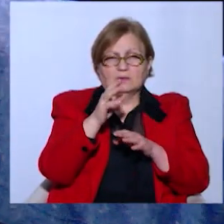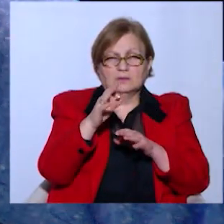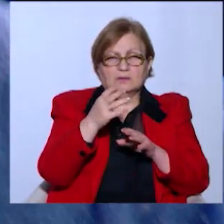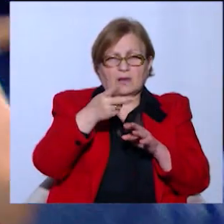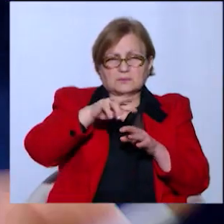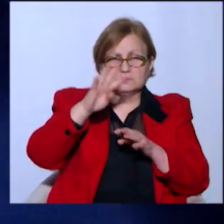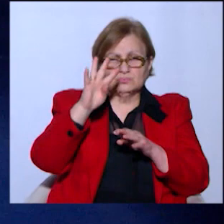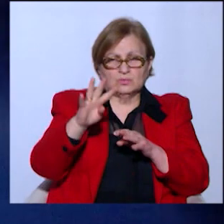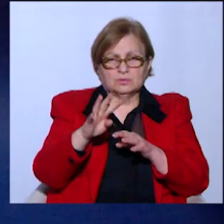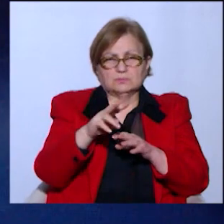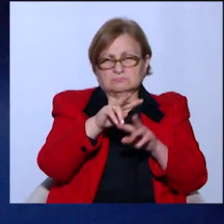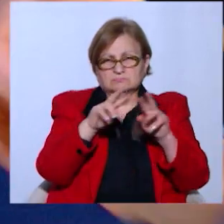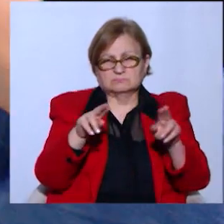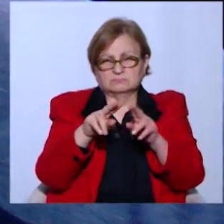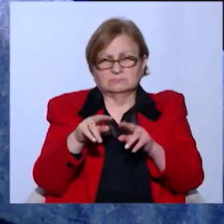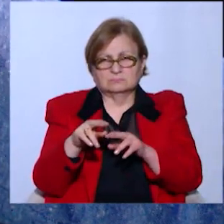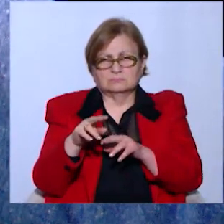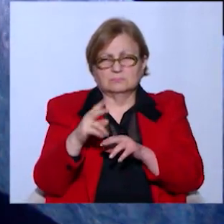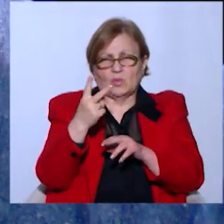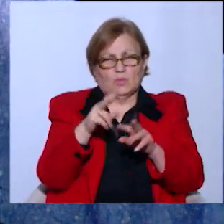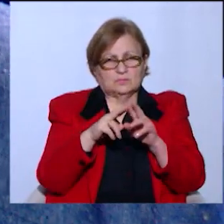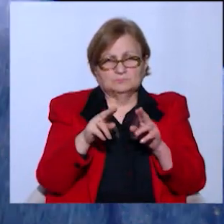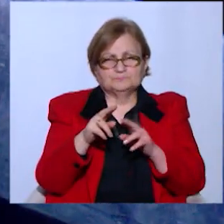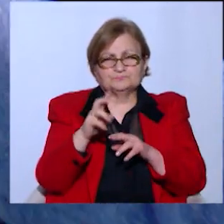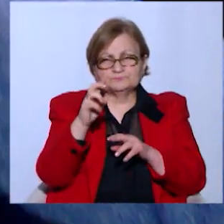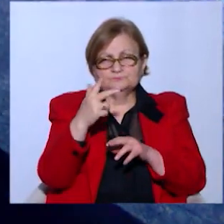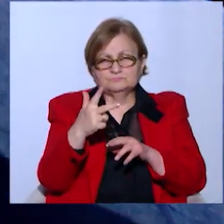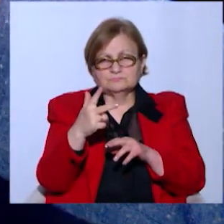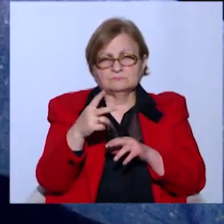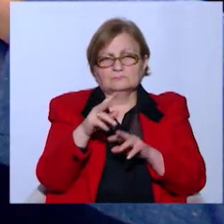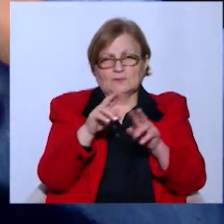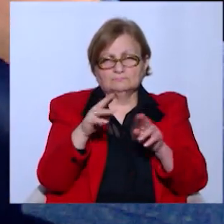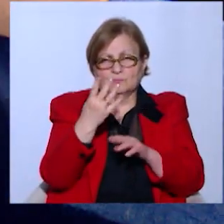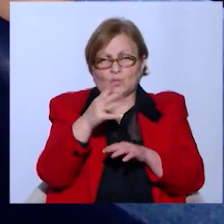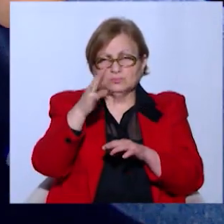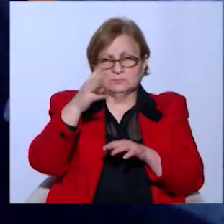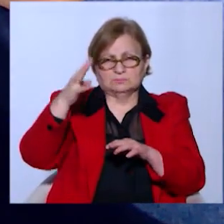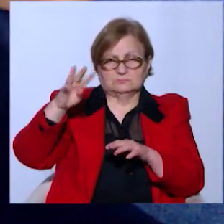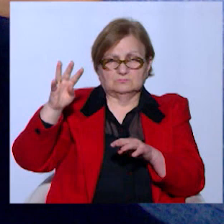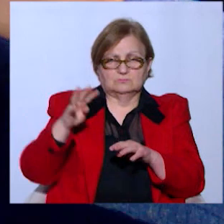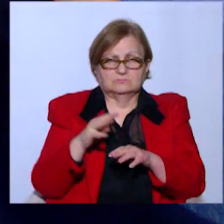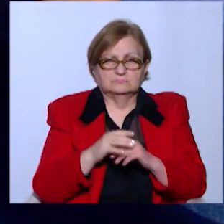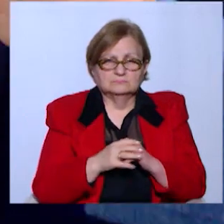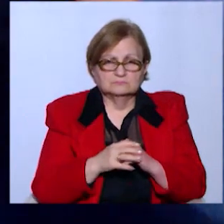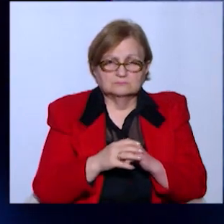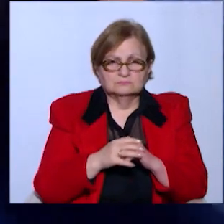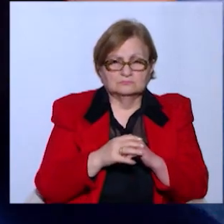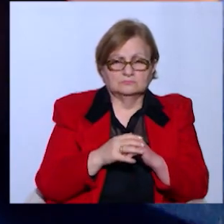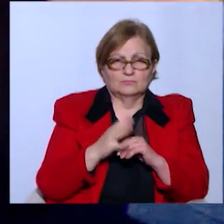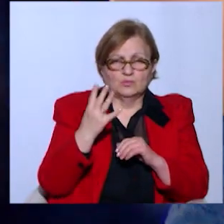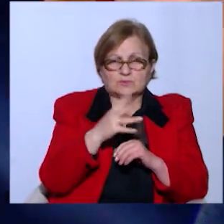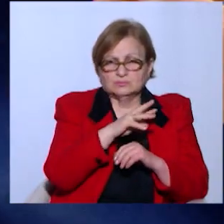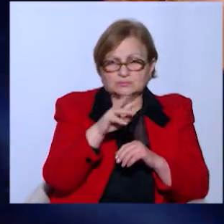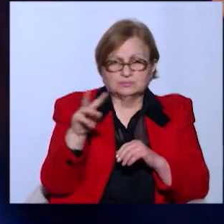Q-ხარისხად 4-ია, ანალოგიურად არის შემდეგი 2 წევრიც B3-ჯერ Q-ხარისხად 4 და B4-ჯერ Q-ხარისხად